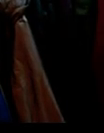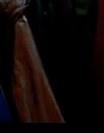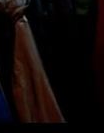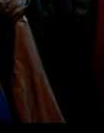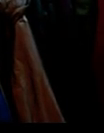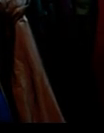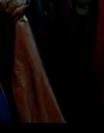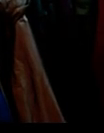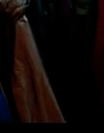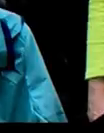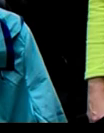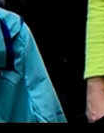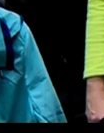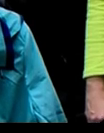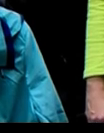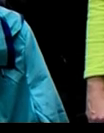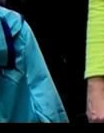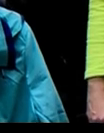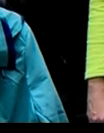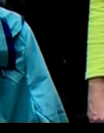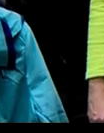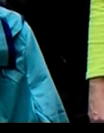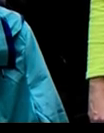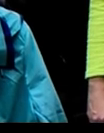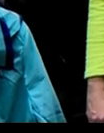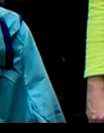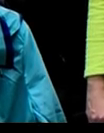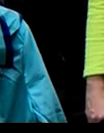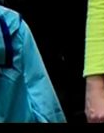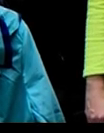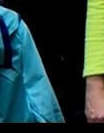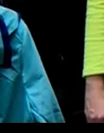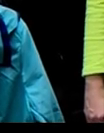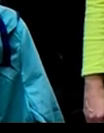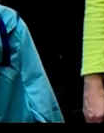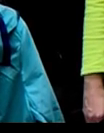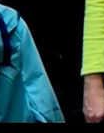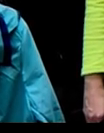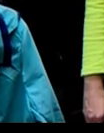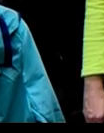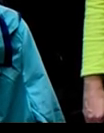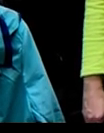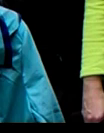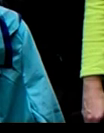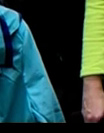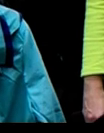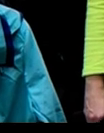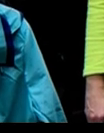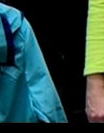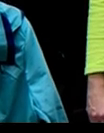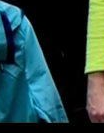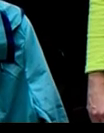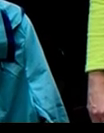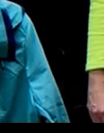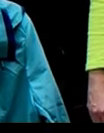широкую категорию покупателей. Я искала куртку зимнюю, и наконец-то нашла по себе. И